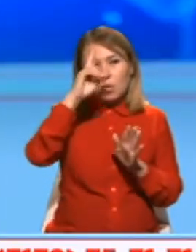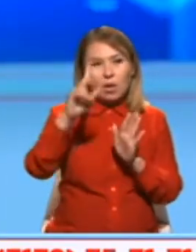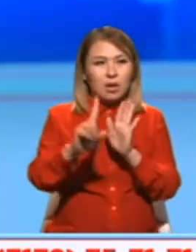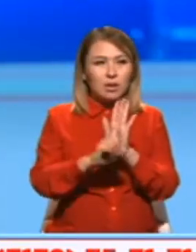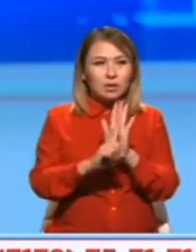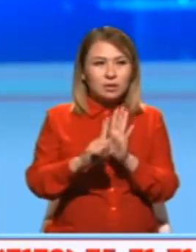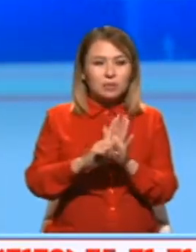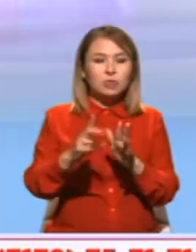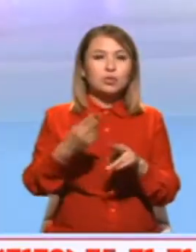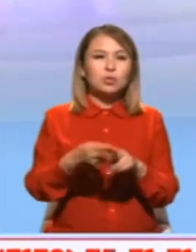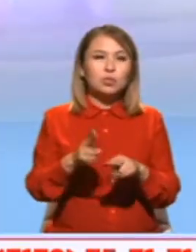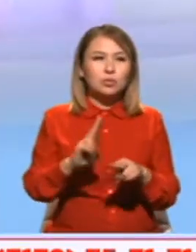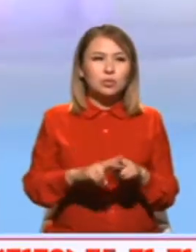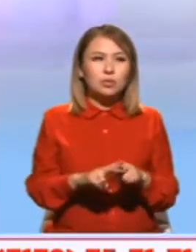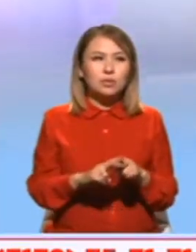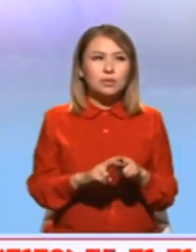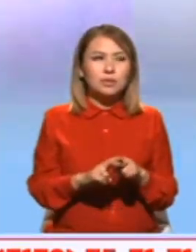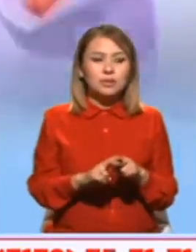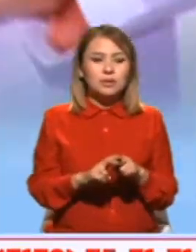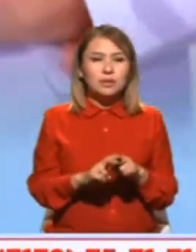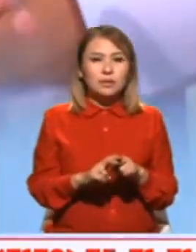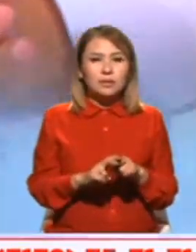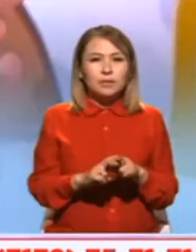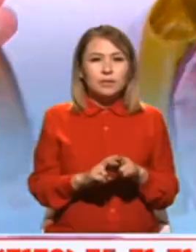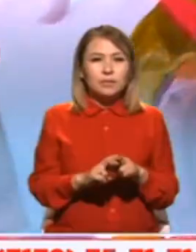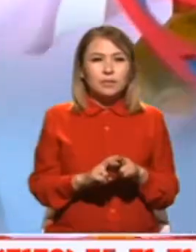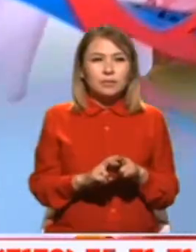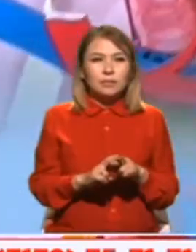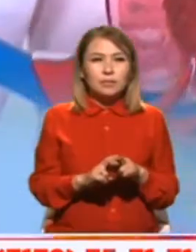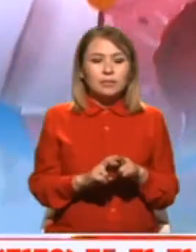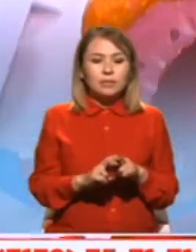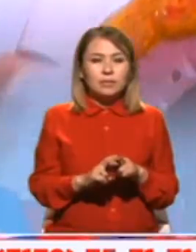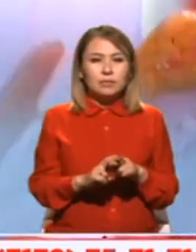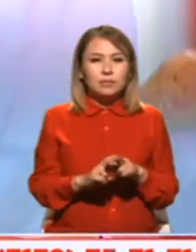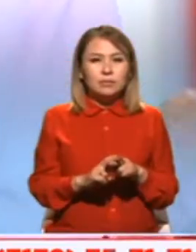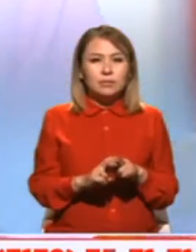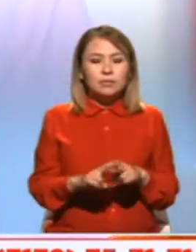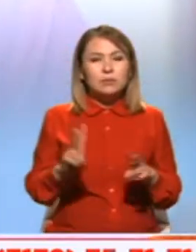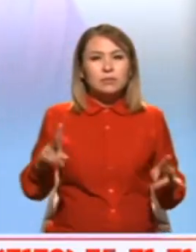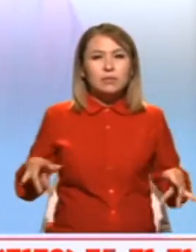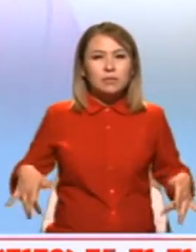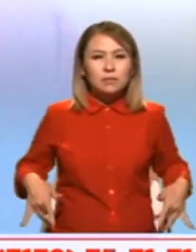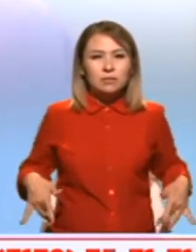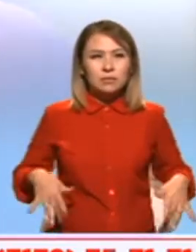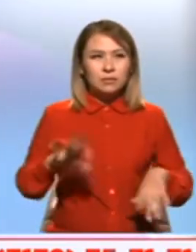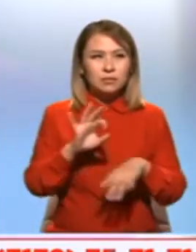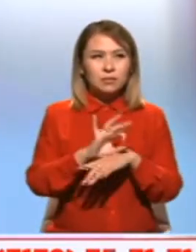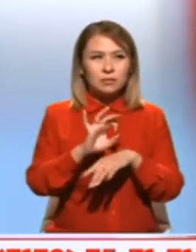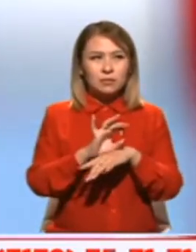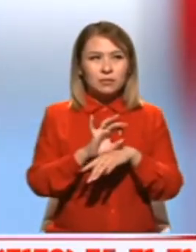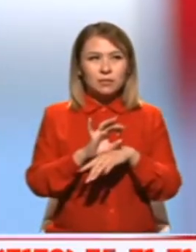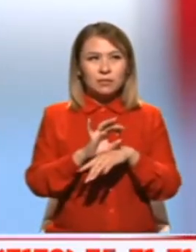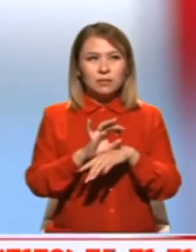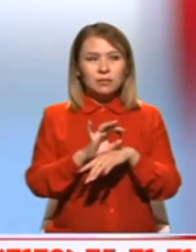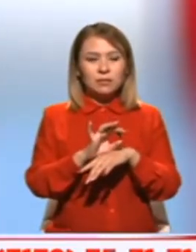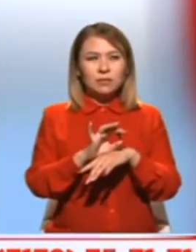Сол пациенттерде бізде осы сусыздан байқап жатамыз. Енді бүйрек аурулары кезінде жалпы суды